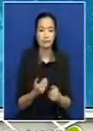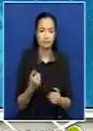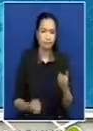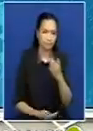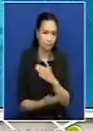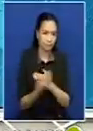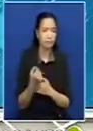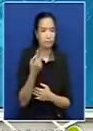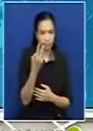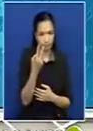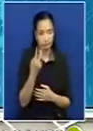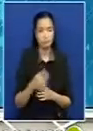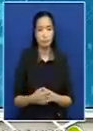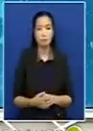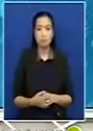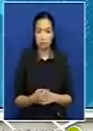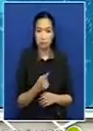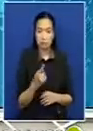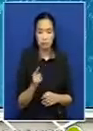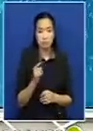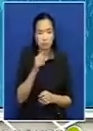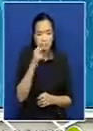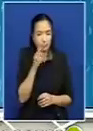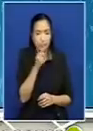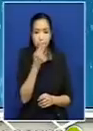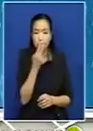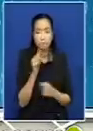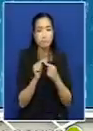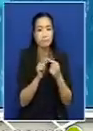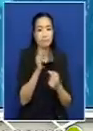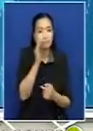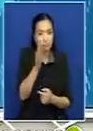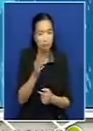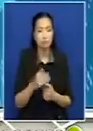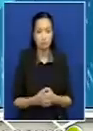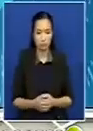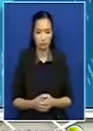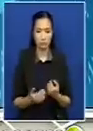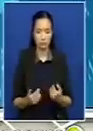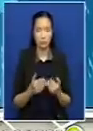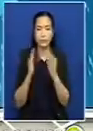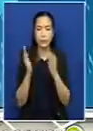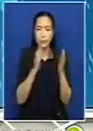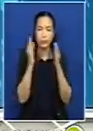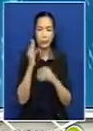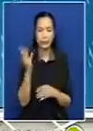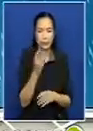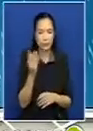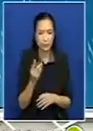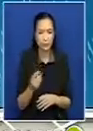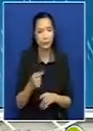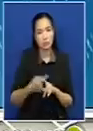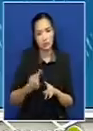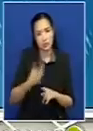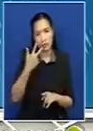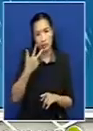อกาสด้วยกัน2ลูกครับเพราะฉะนั้นยังคงต้องจับตากันต่อไปเหลือระยะเวลาของฤดูพายุนะครับถึง 3-4 เดือนด้